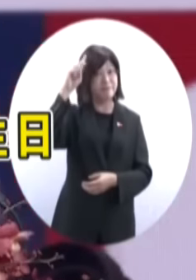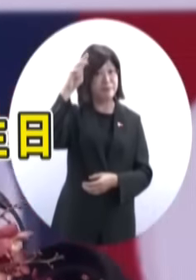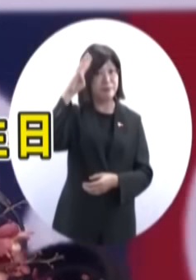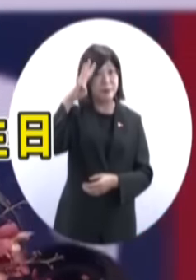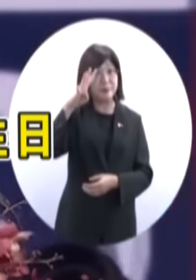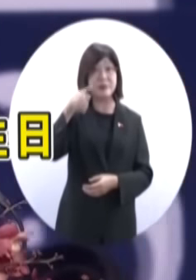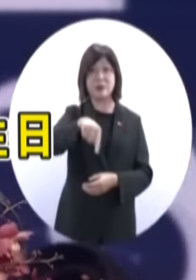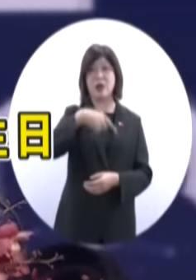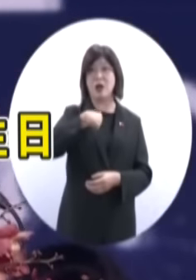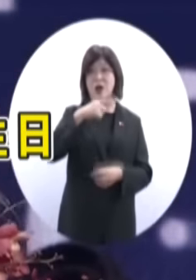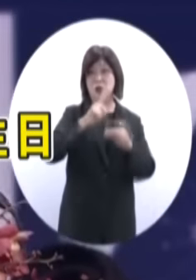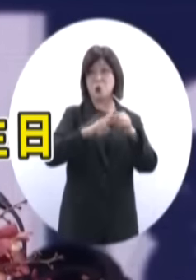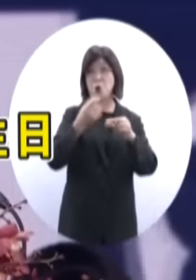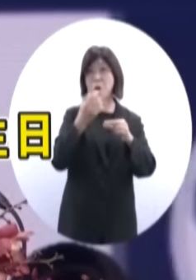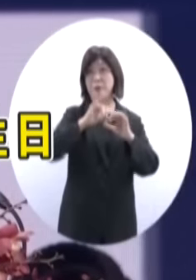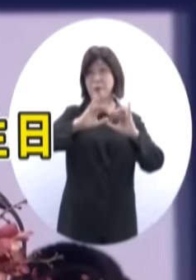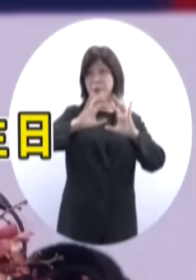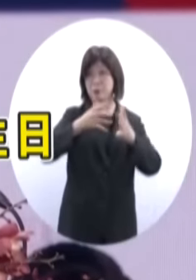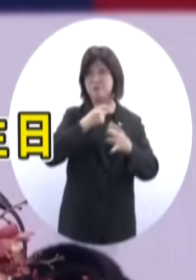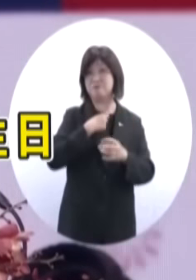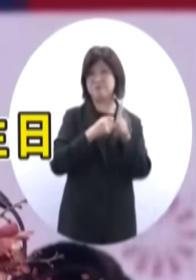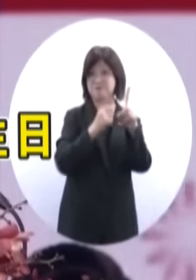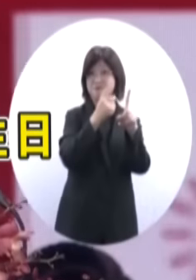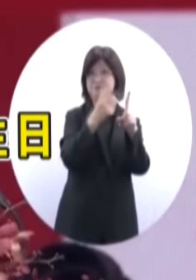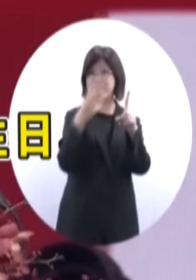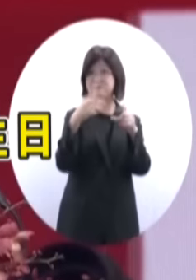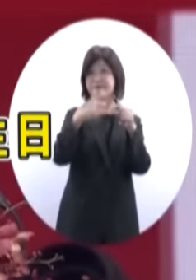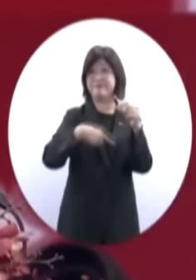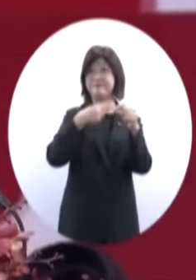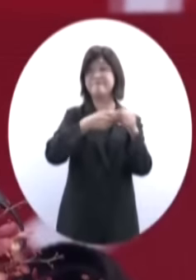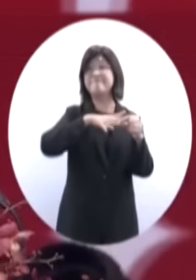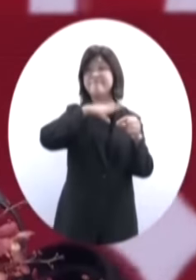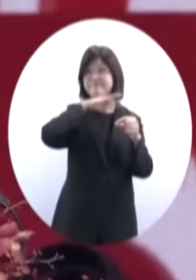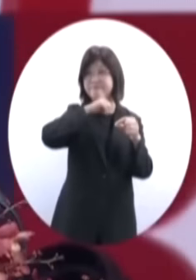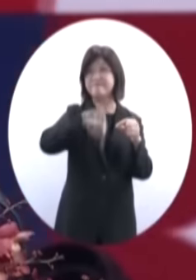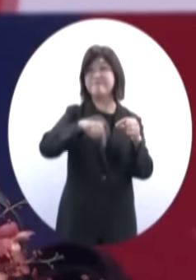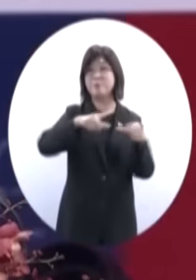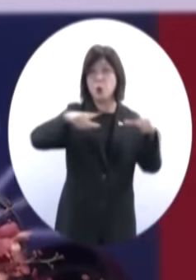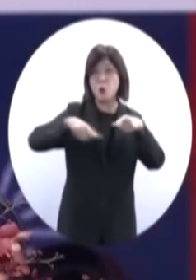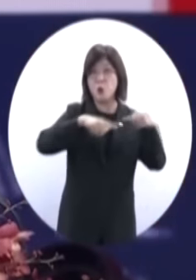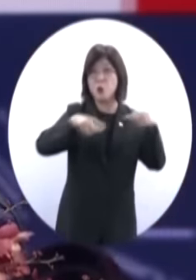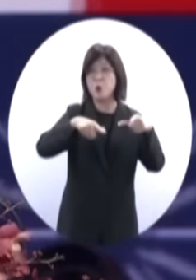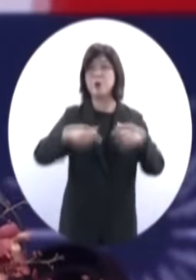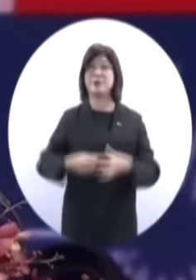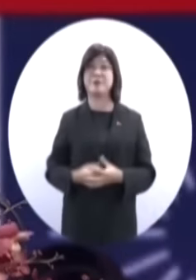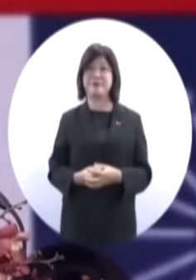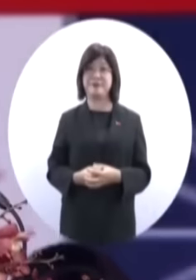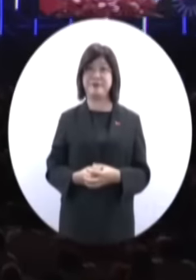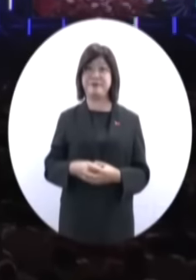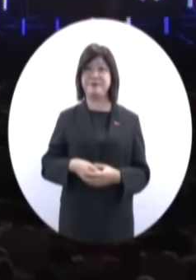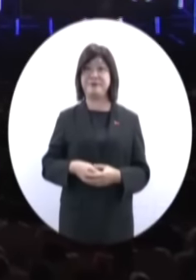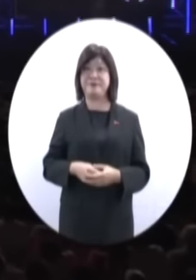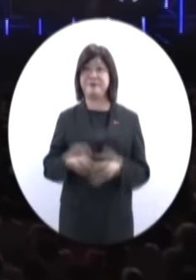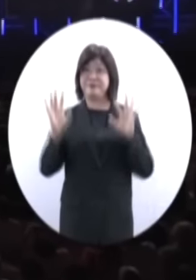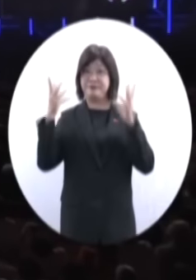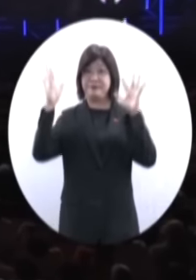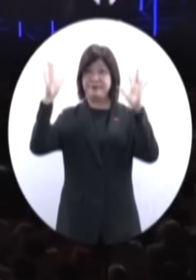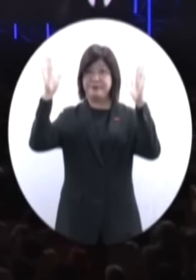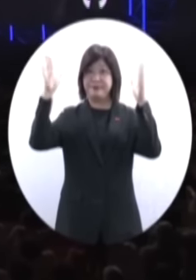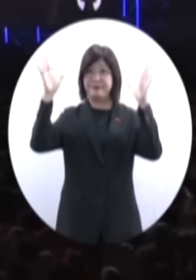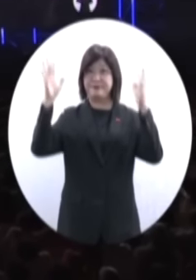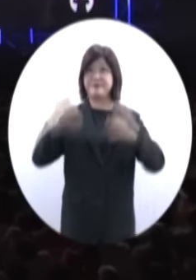机不对，不是当然不对吗？ 号生日三件事， 欸，是你们办的呢。 你们不要急嘛，生日的三件事，